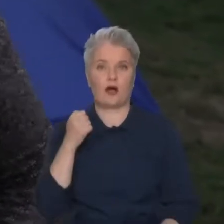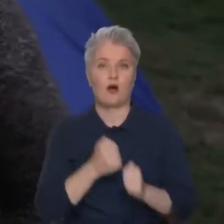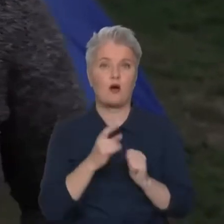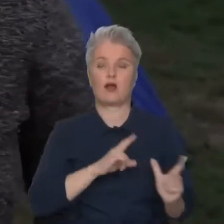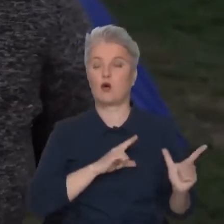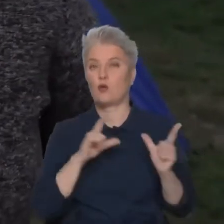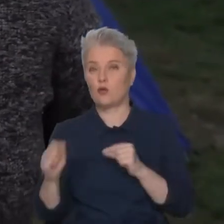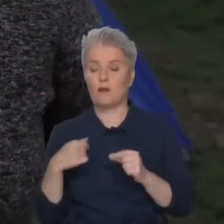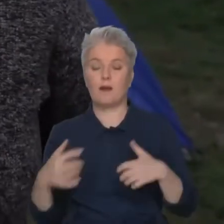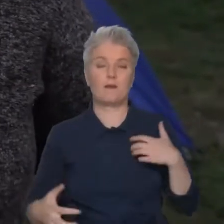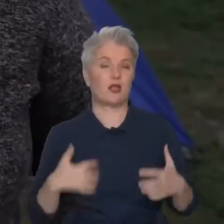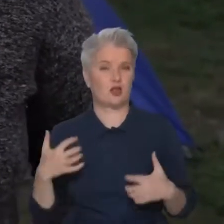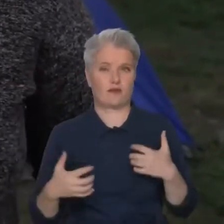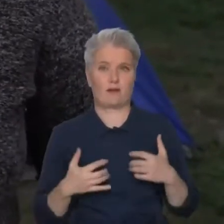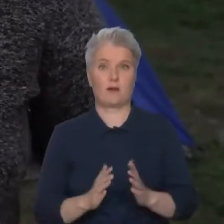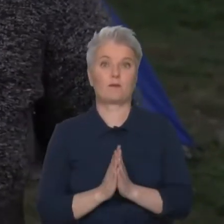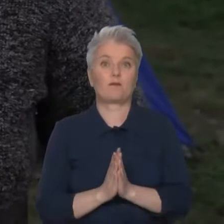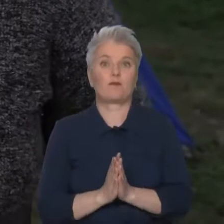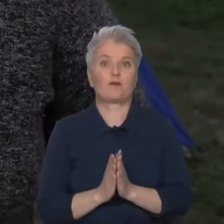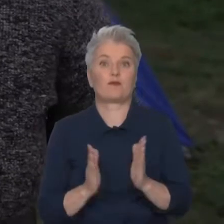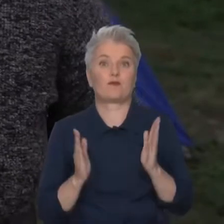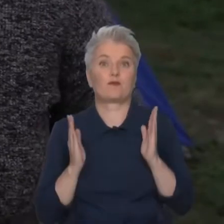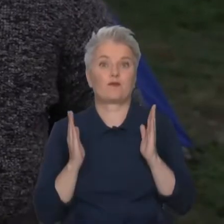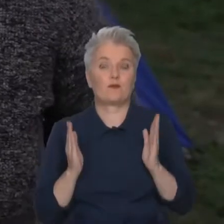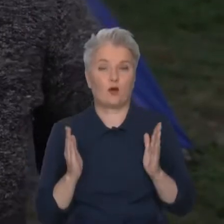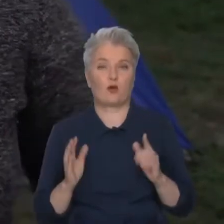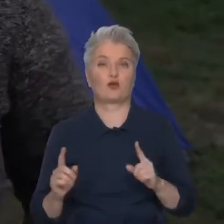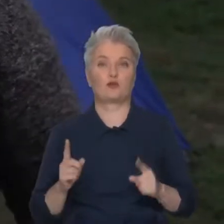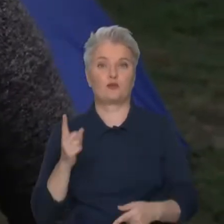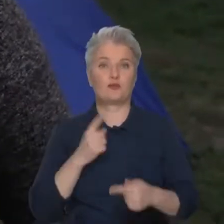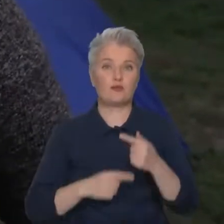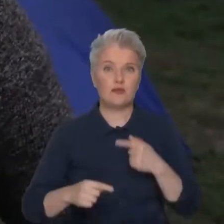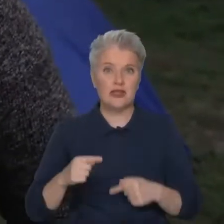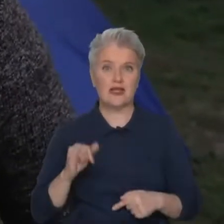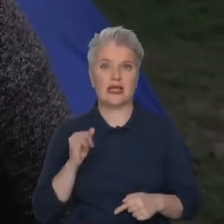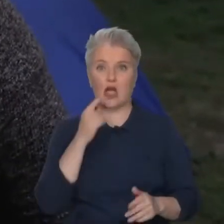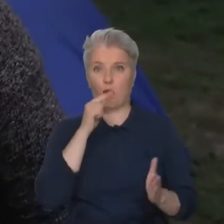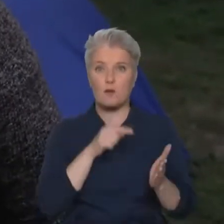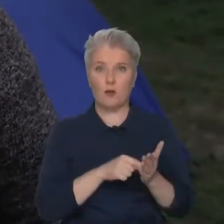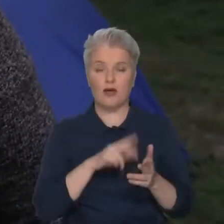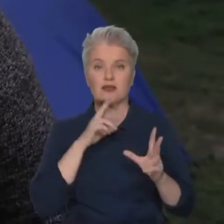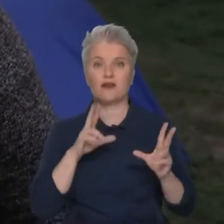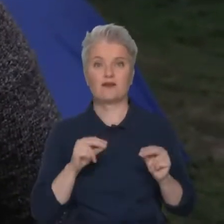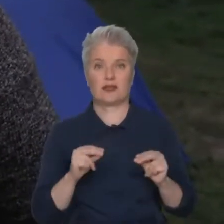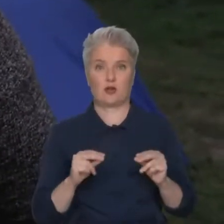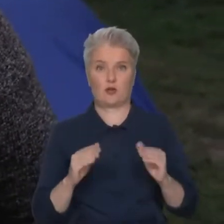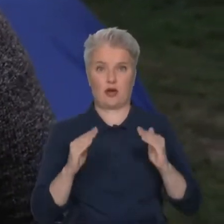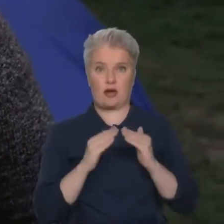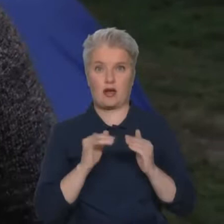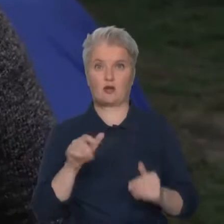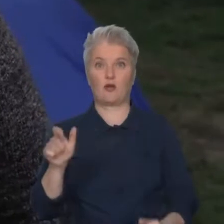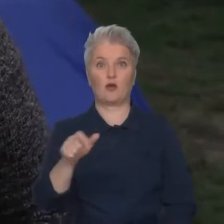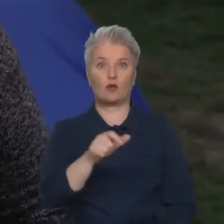уїжджаємо і переживаємо. Молимося Богу. Я молюся Богу, щоб приїхати і щоб попасти в цілу хату. Бо в